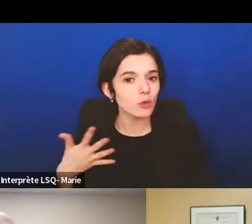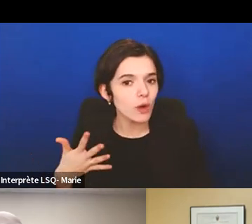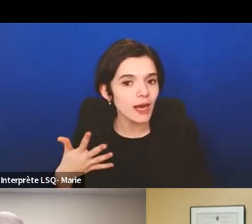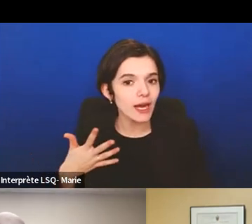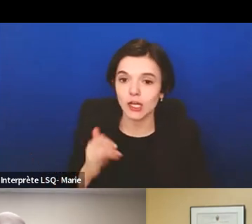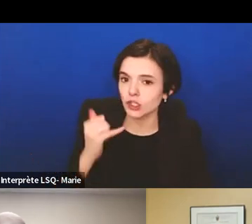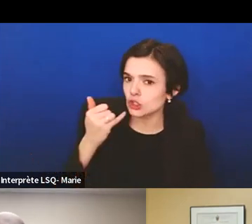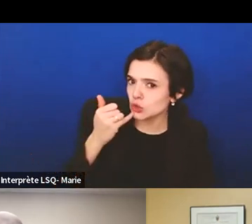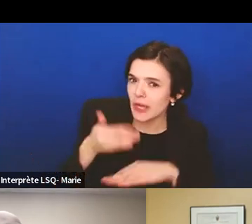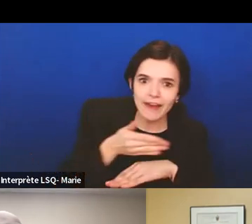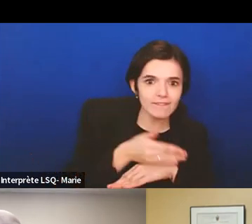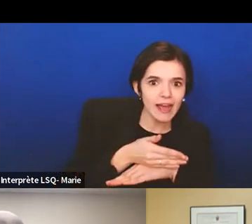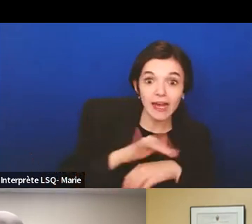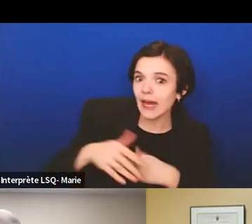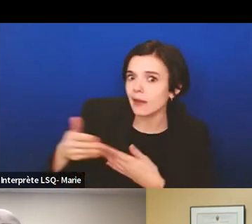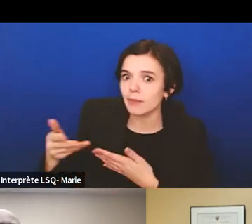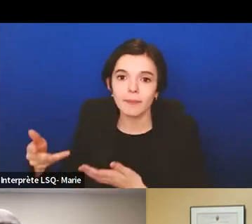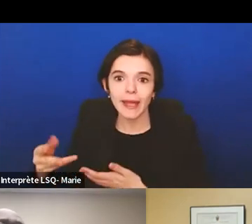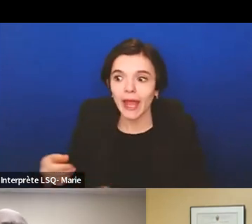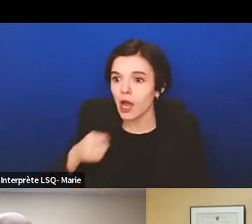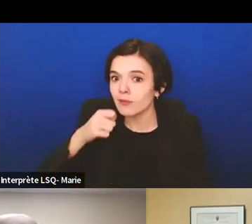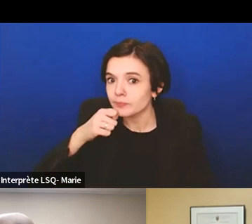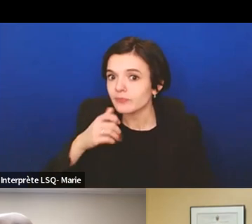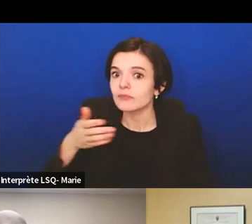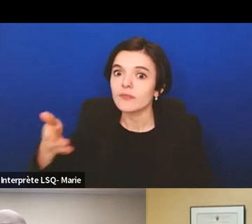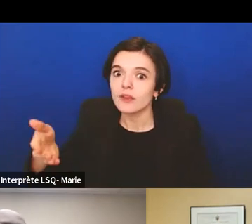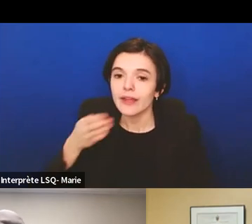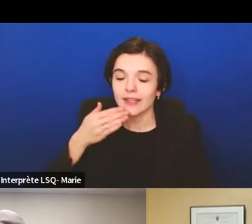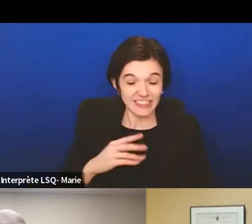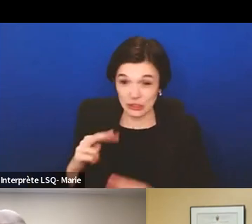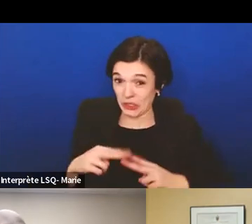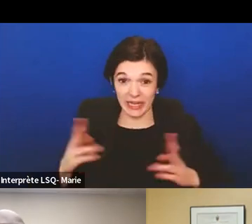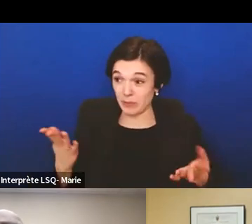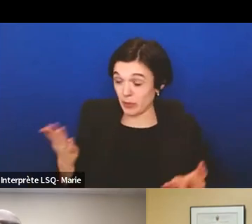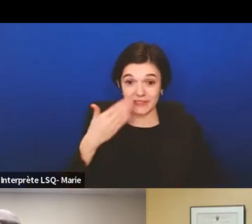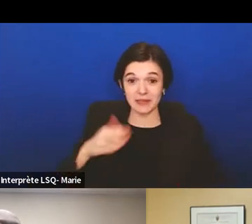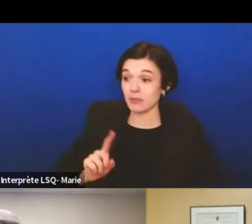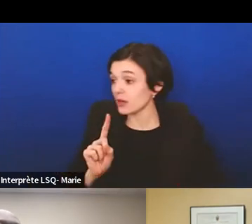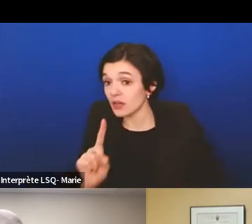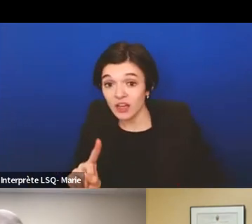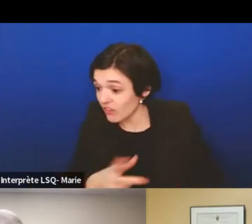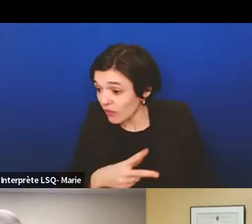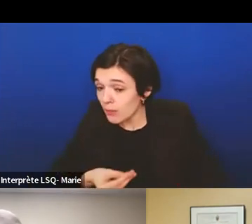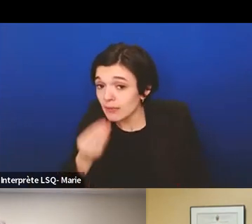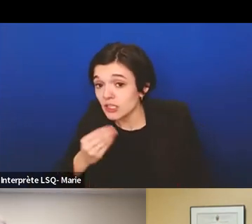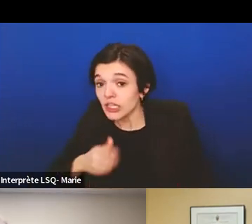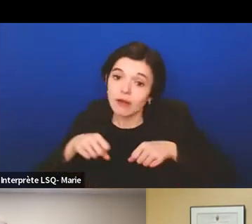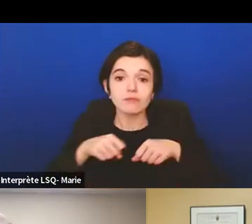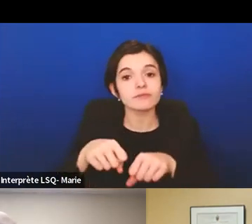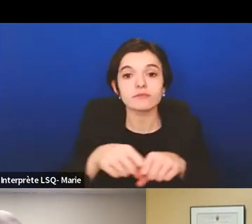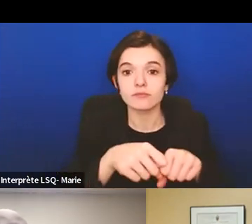tel bouchée, etc. Lorsque vous ne connaissez pas, vous êtes nouveau, vous passez à côté parce qu'il va refuser de manger. Et puis la